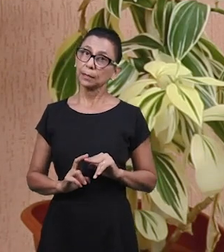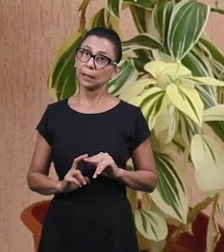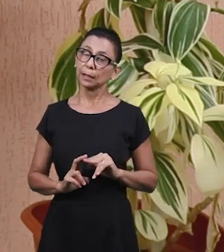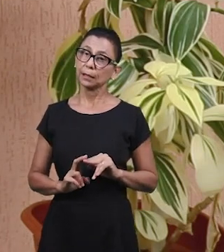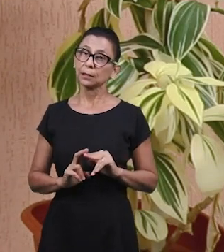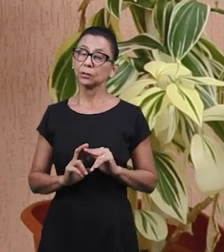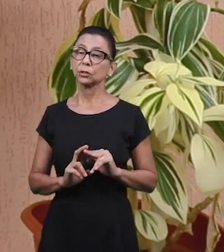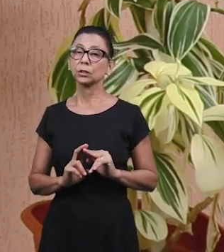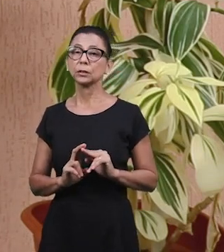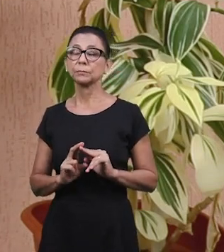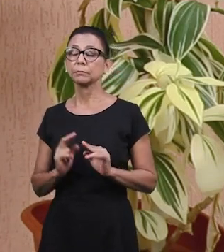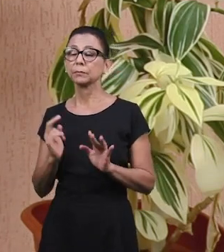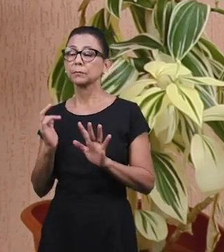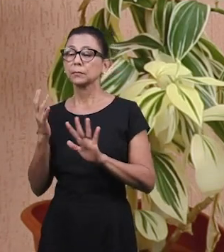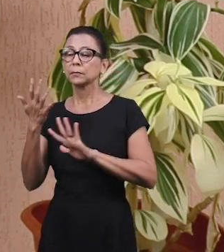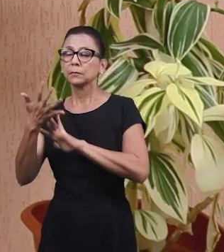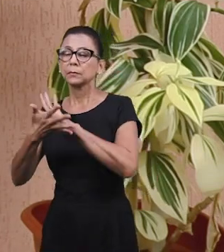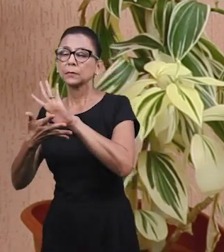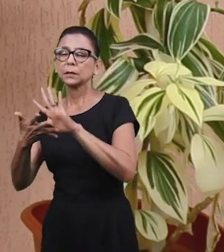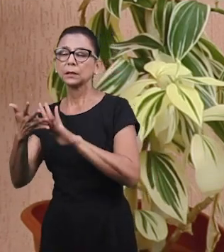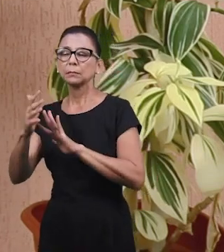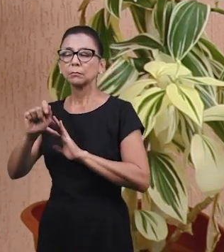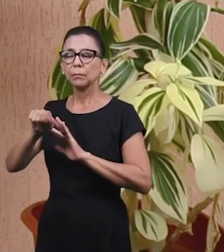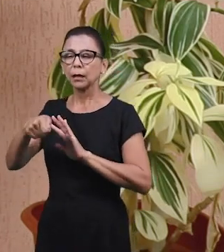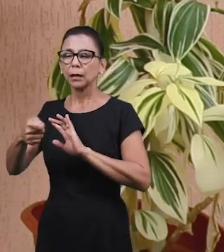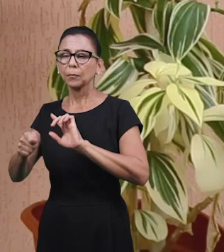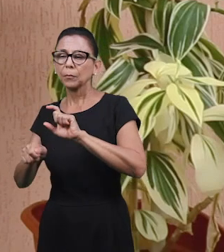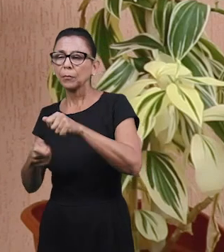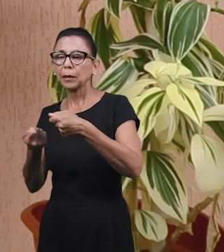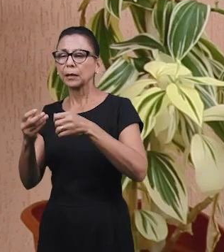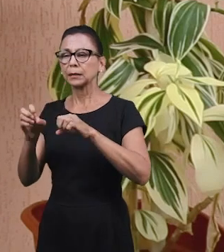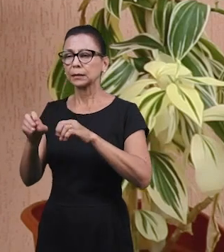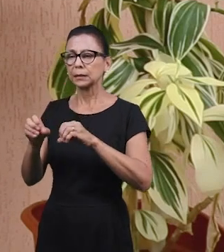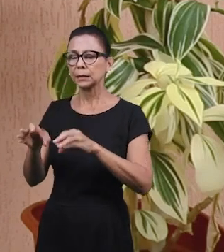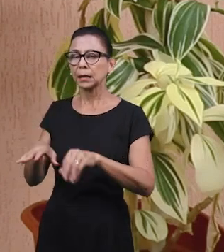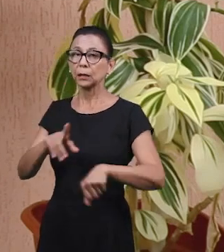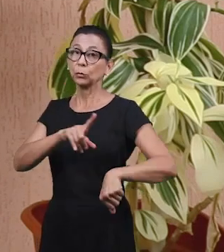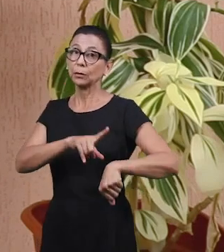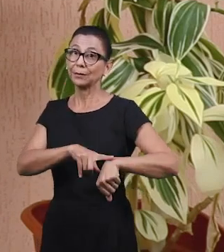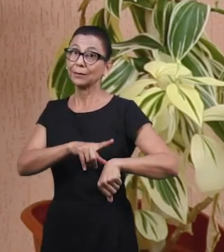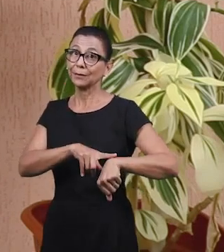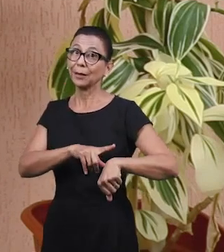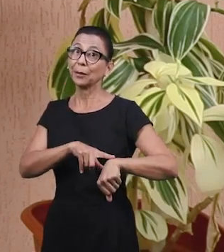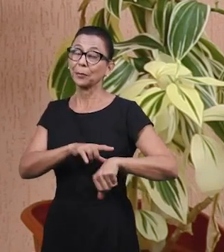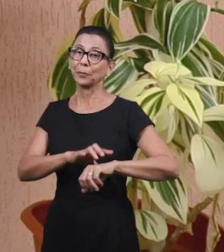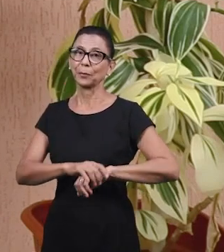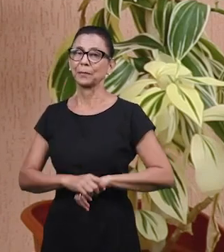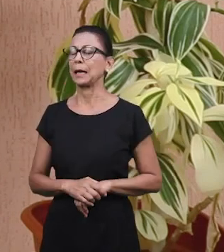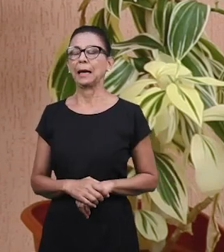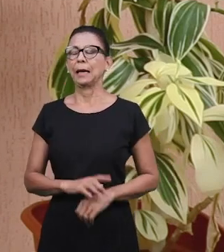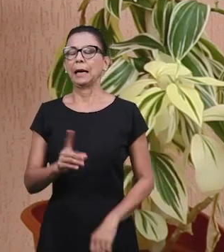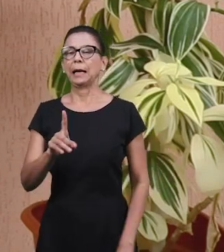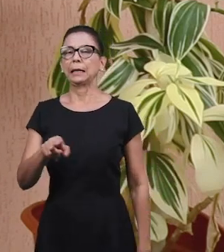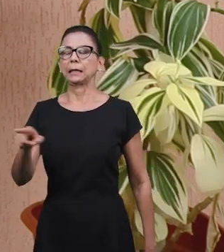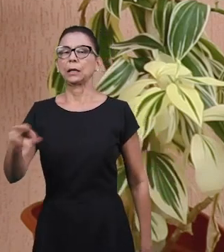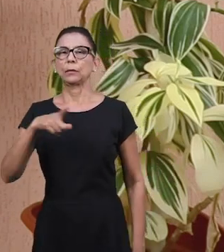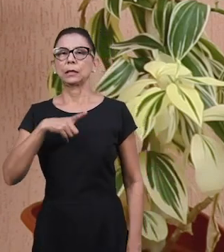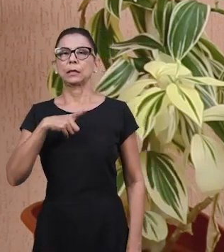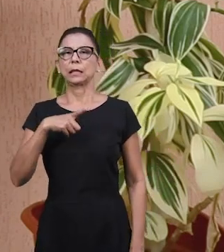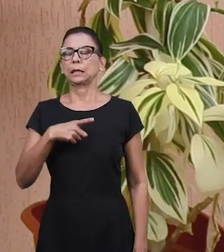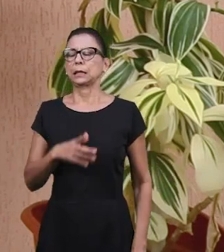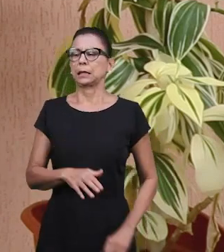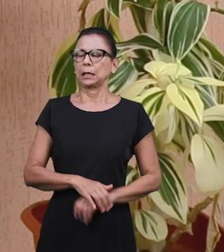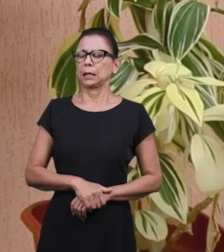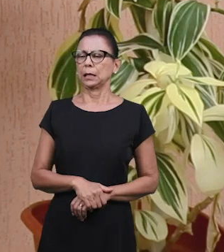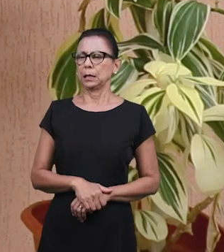parler et le ton de l'étude. Donc, vous pouvez avoir cette liberté aussi. Donc, il ne faut pas se fixer,